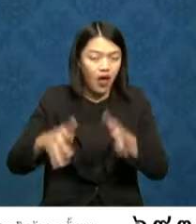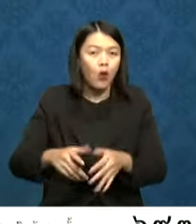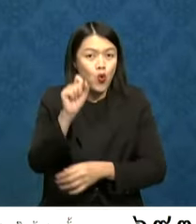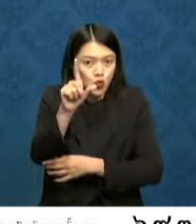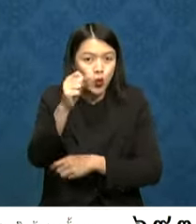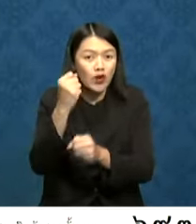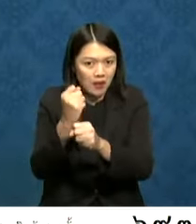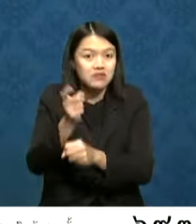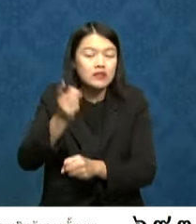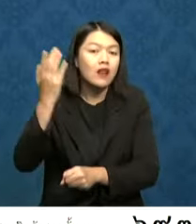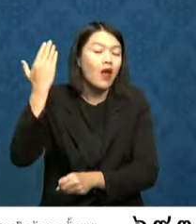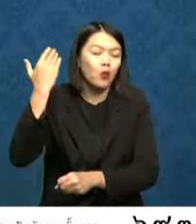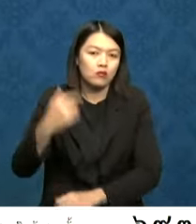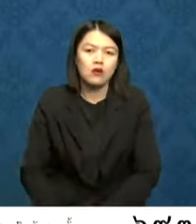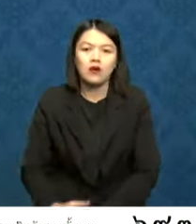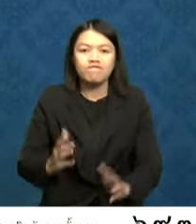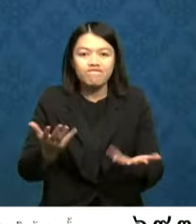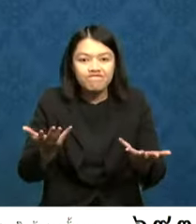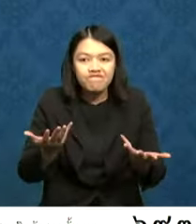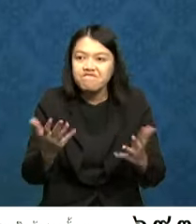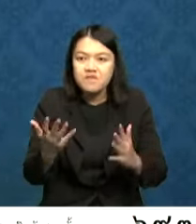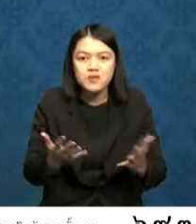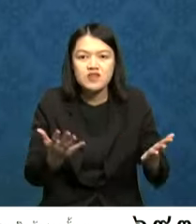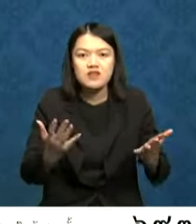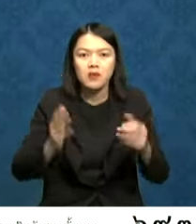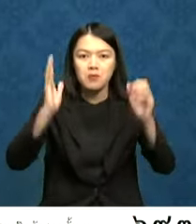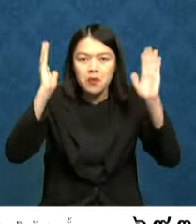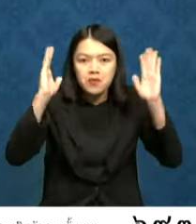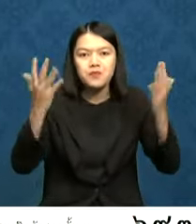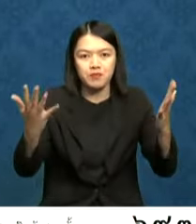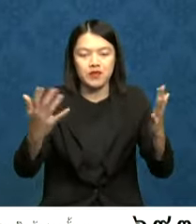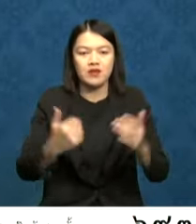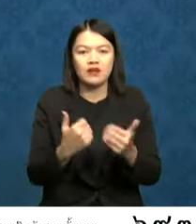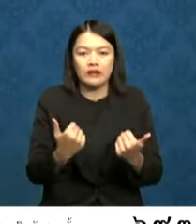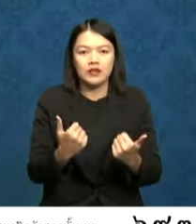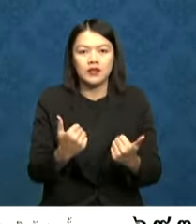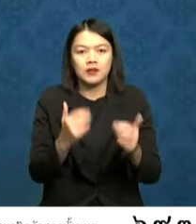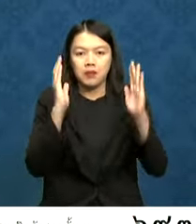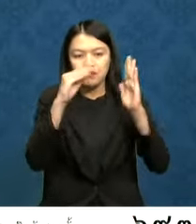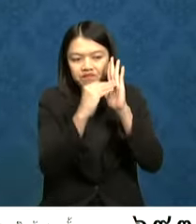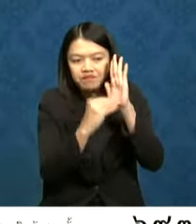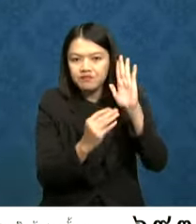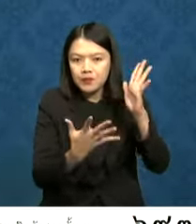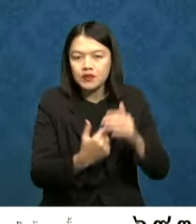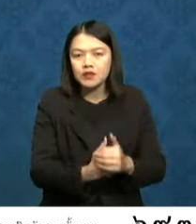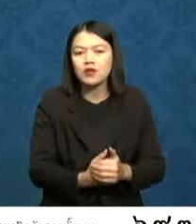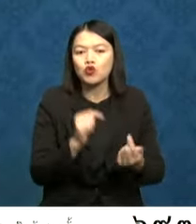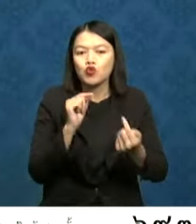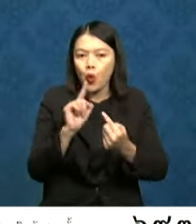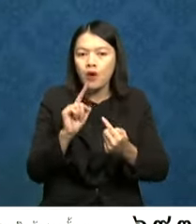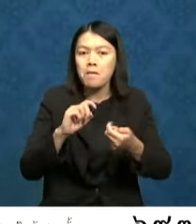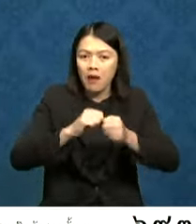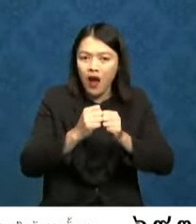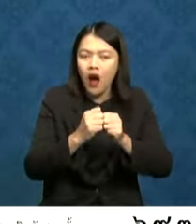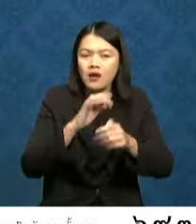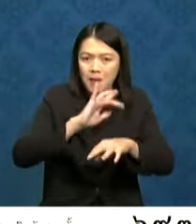ด่วนของรัฐบาลชุดที่แล้วแต่กลับไม่ปรากฏอยู่ในการแถลงนโยบายของรัฐบาลชุดนี้ด้านภัยพิบัติครับในขณะ